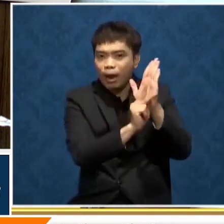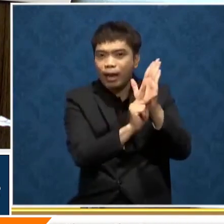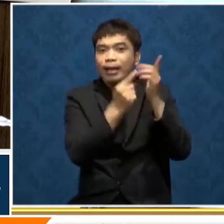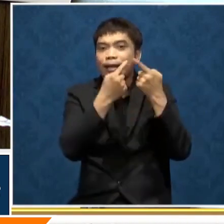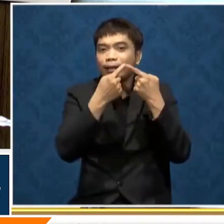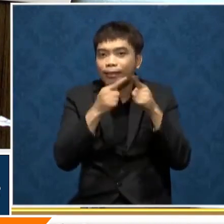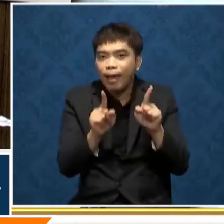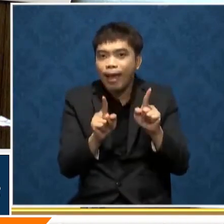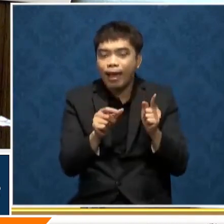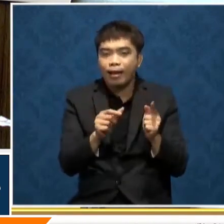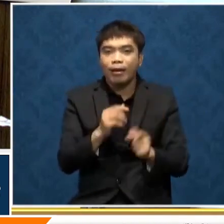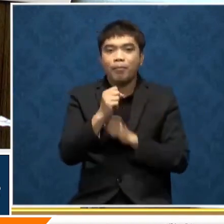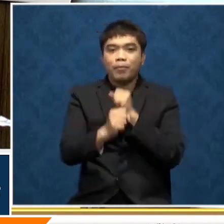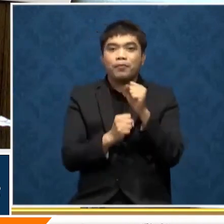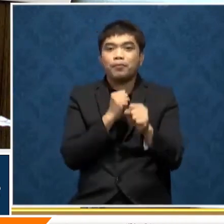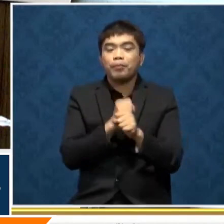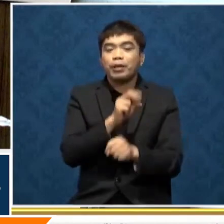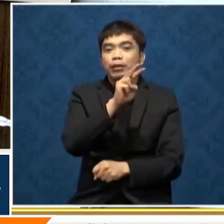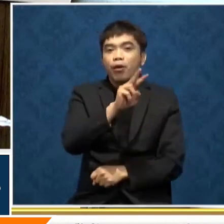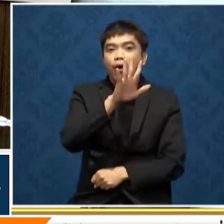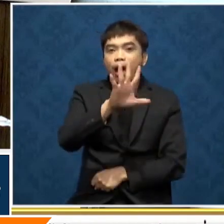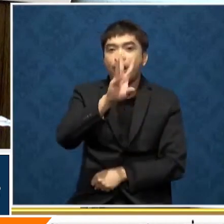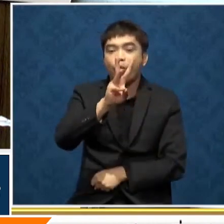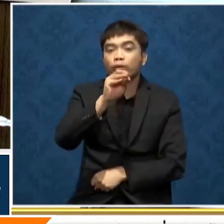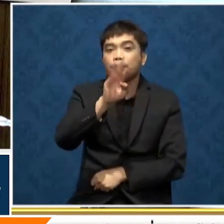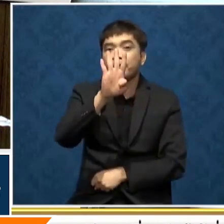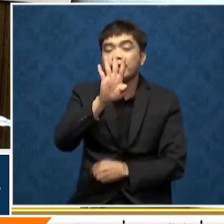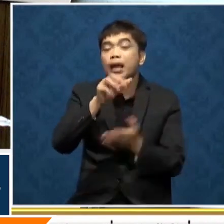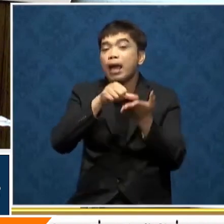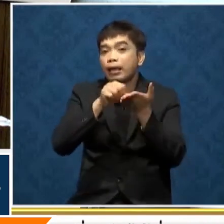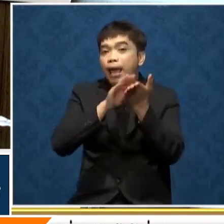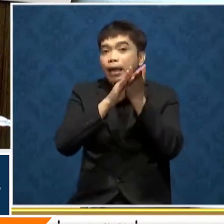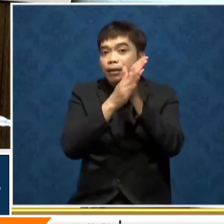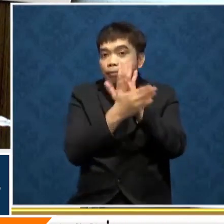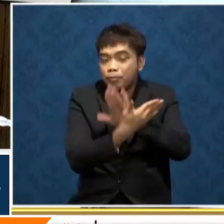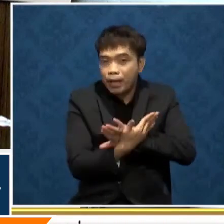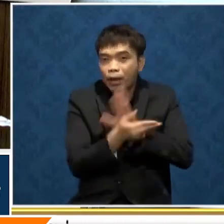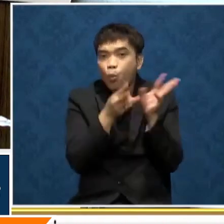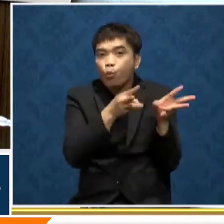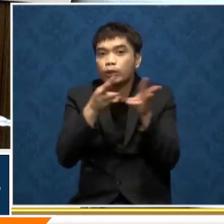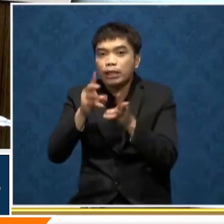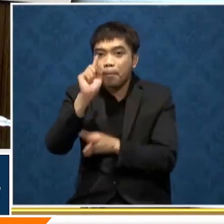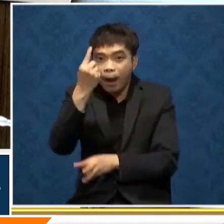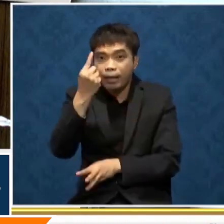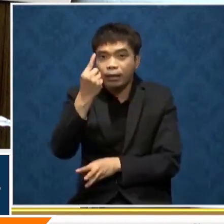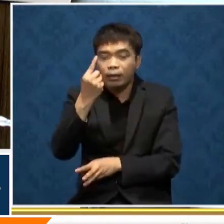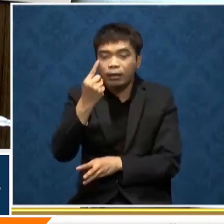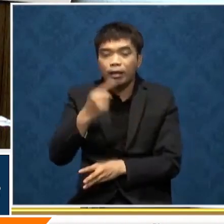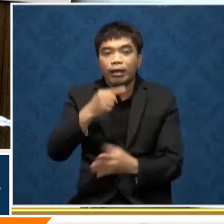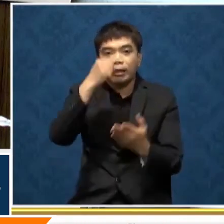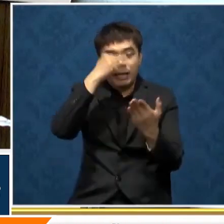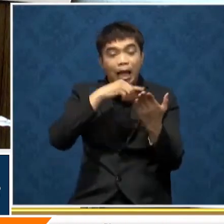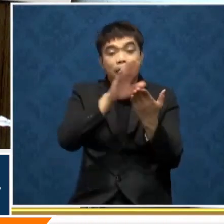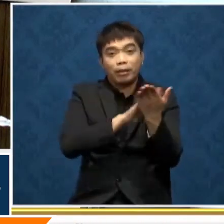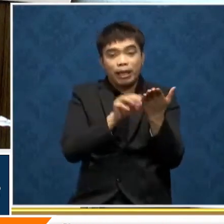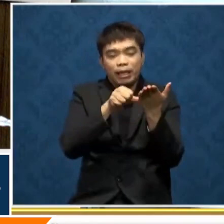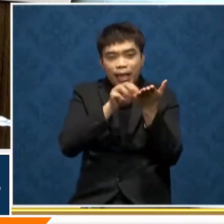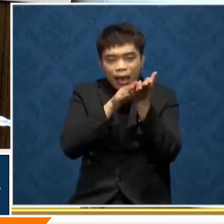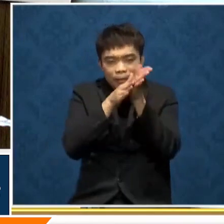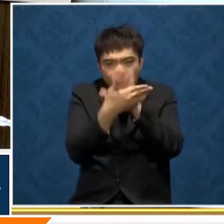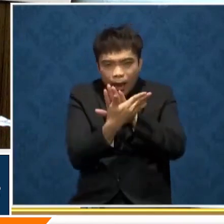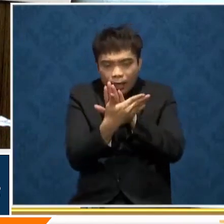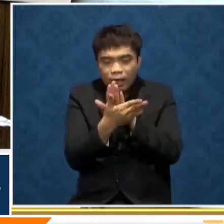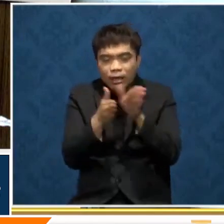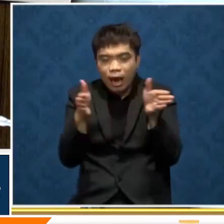ปฏิรูปเมื่อปี 2564การปฏิรูปกฎหมายด้านประเทศก็ได้ตีกรอบการปฏิรูปให้แคบ